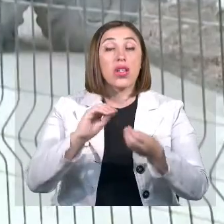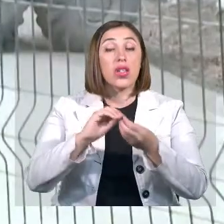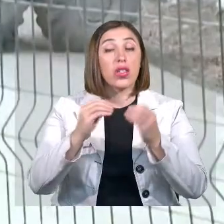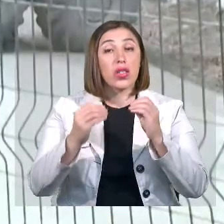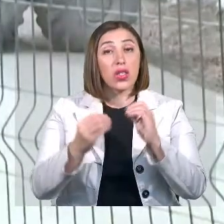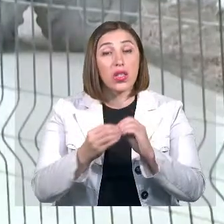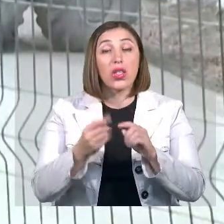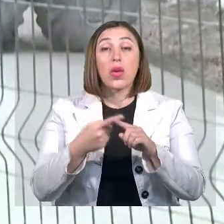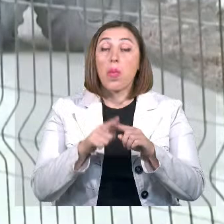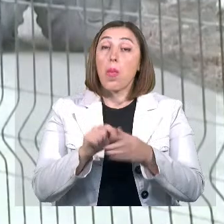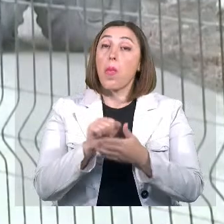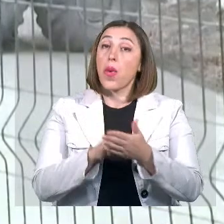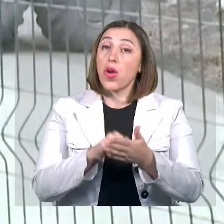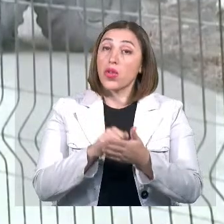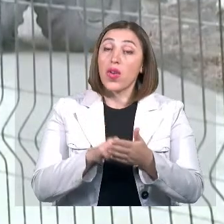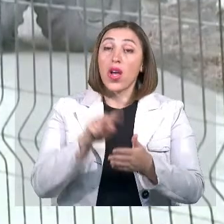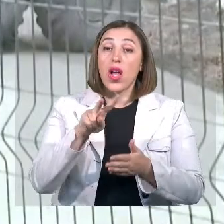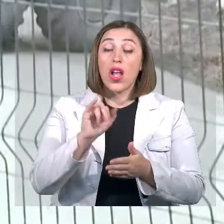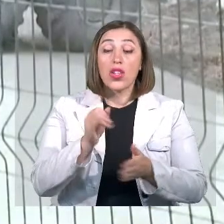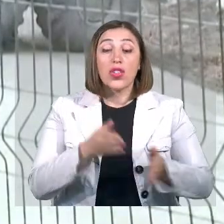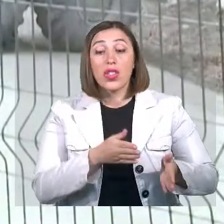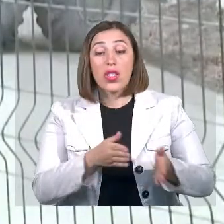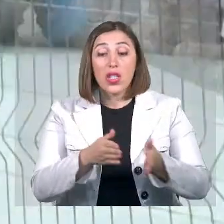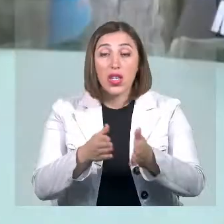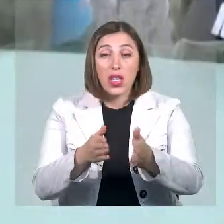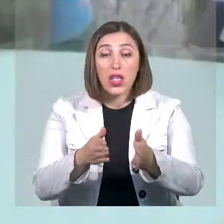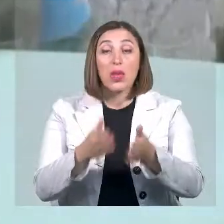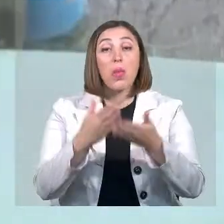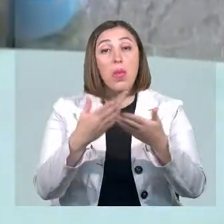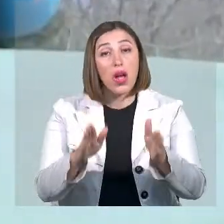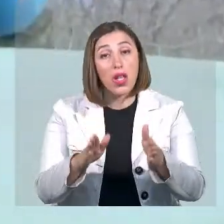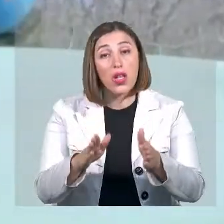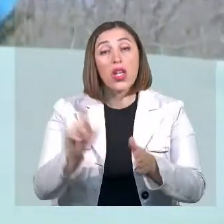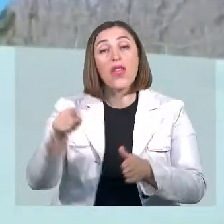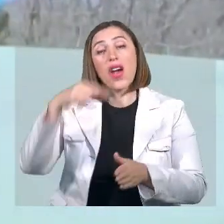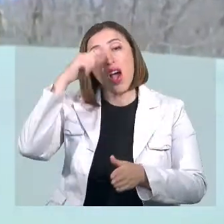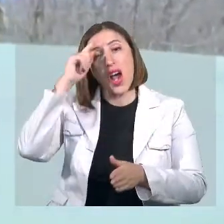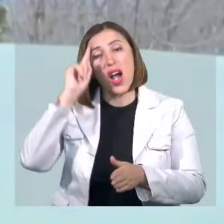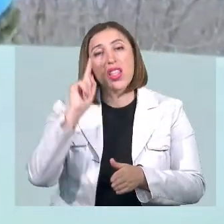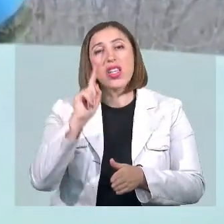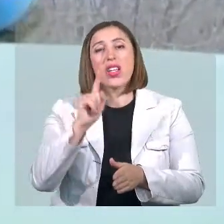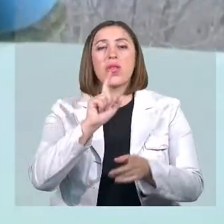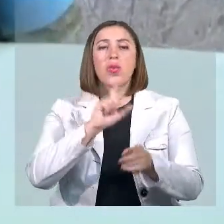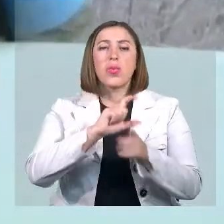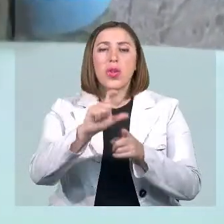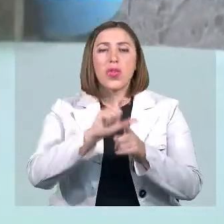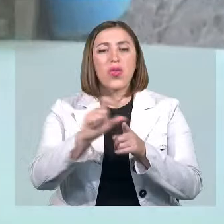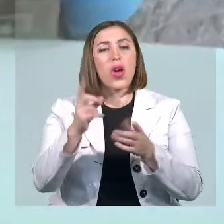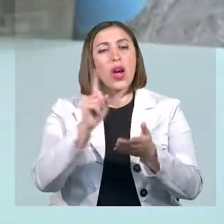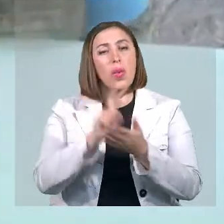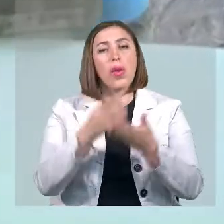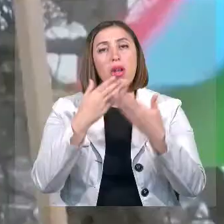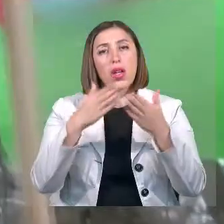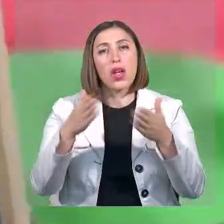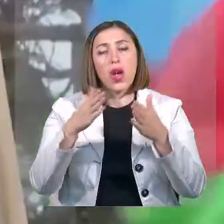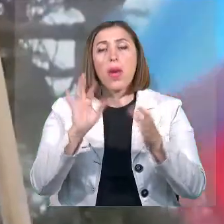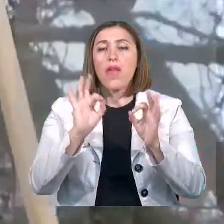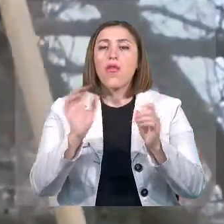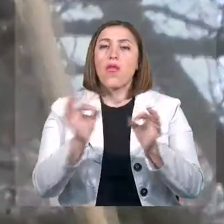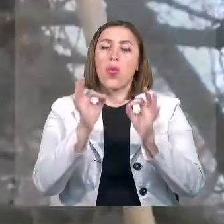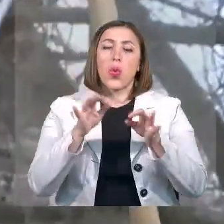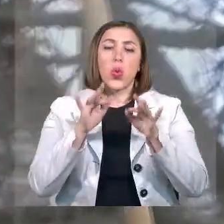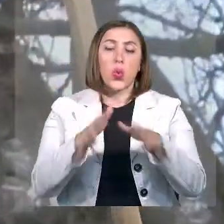դա է պատճառը, որ Լաչինի միջանցքը բացելու Ադրբեջանի ուղղված միջազգային հանրության կոչերին չեն հետևում կոնկրետ գործողություններ,